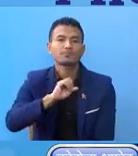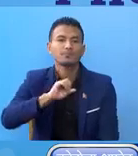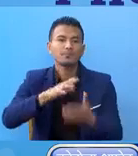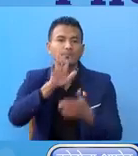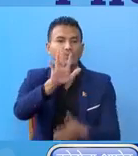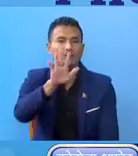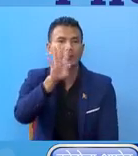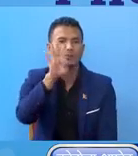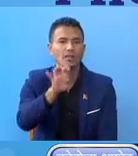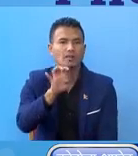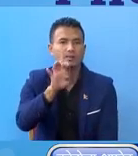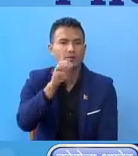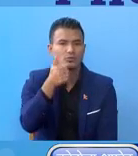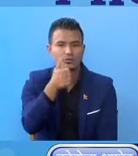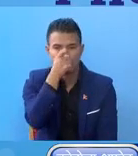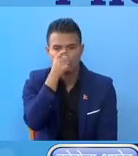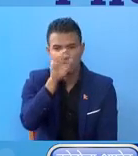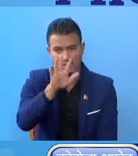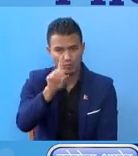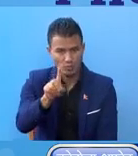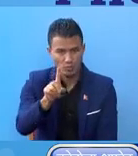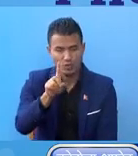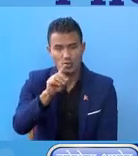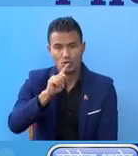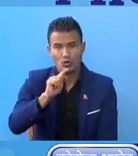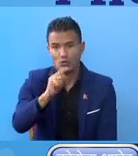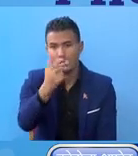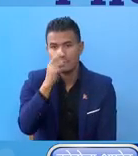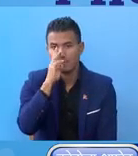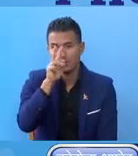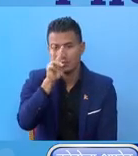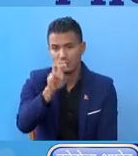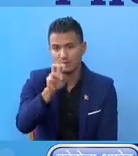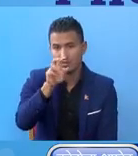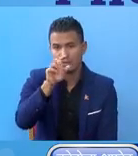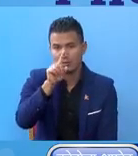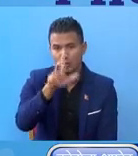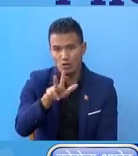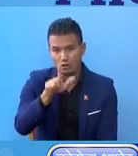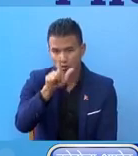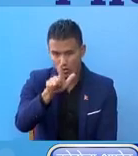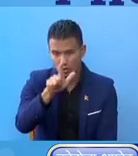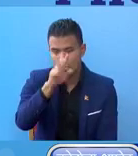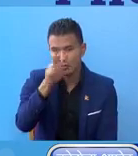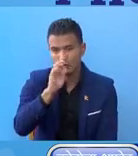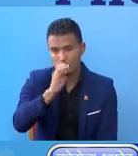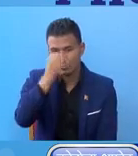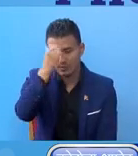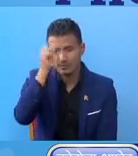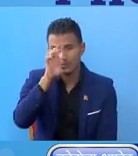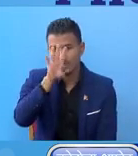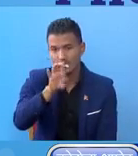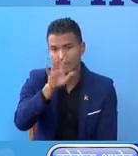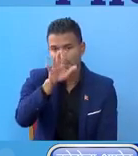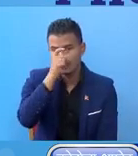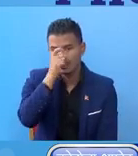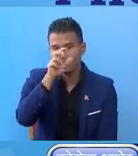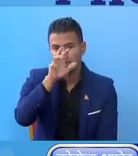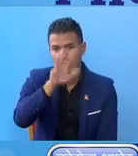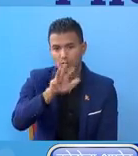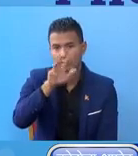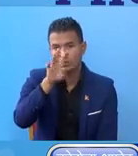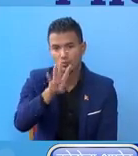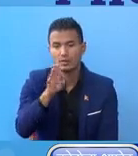प्रदेश पाँचमा 4651, कर्णाली प्रदेशमा 2017 र सुदूरपश्चिम प्रदेशमा